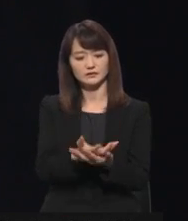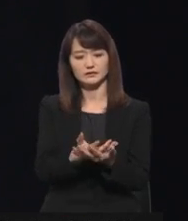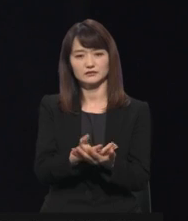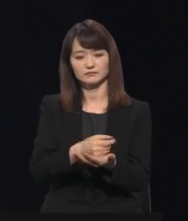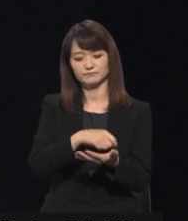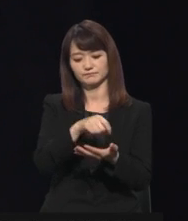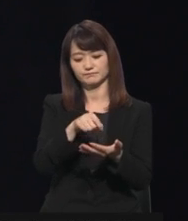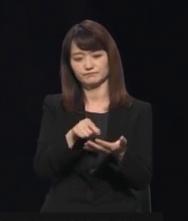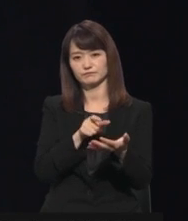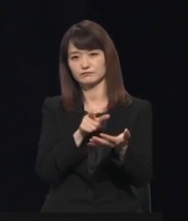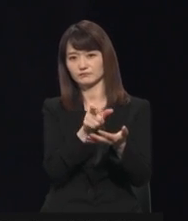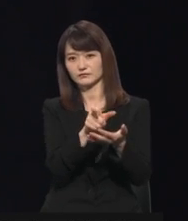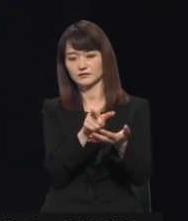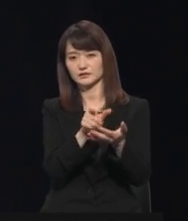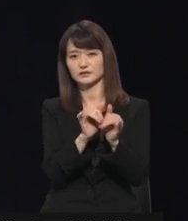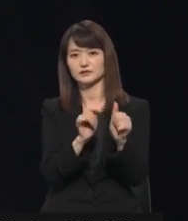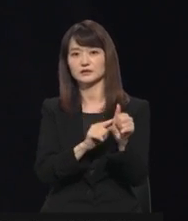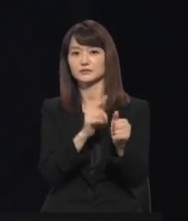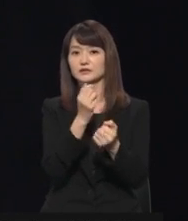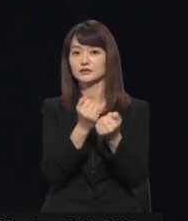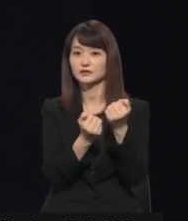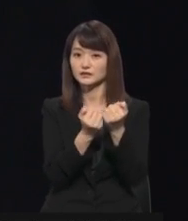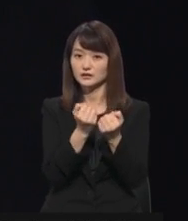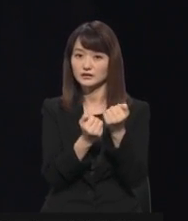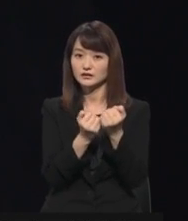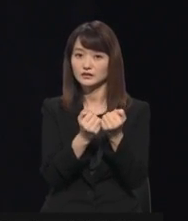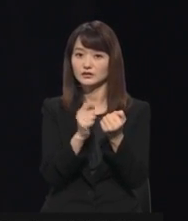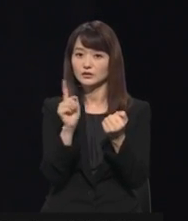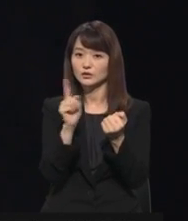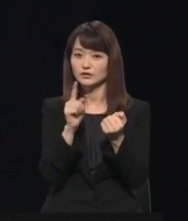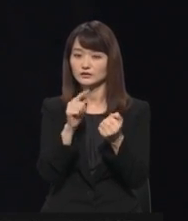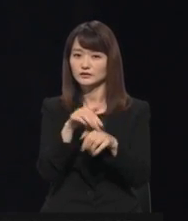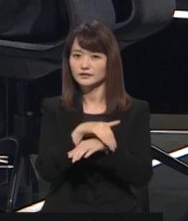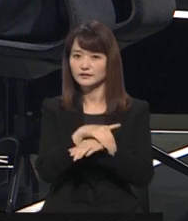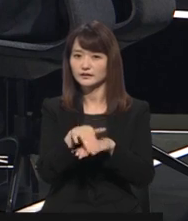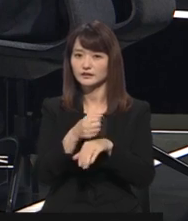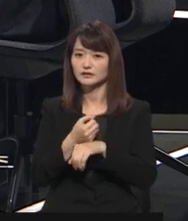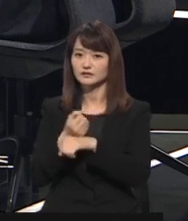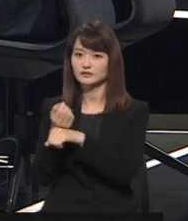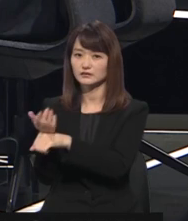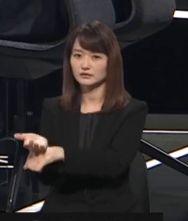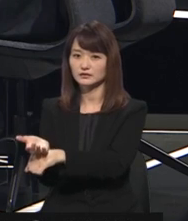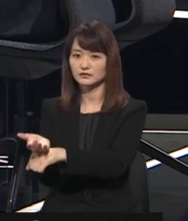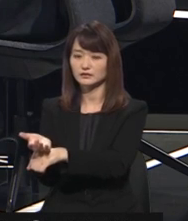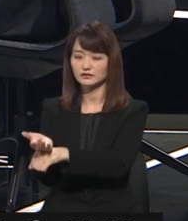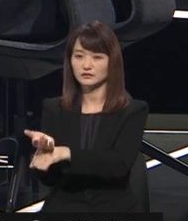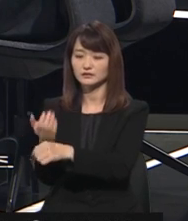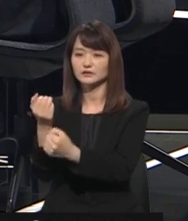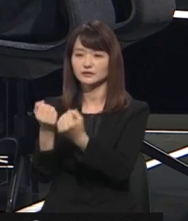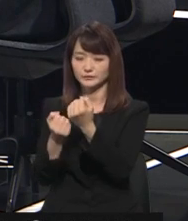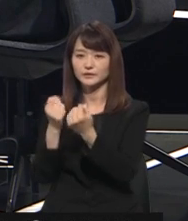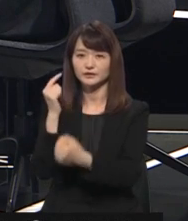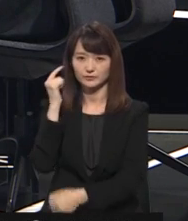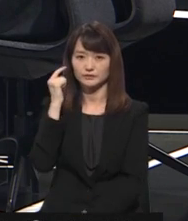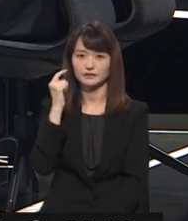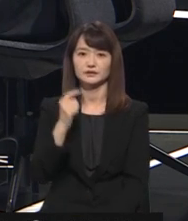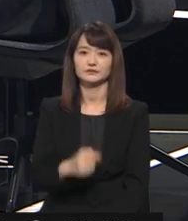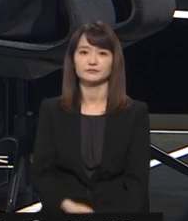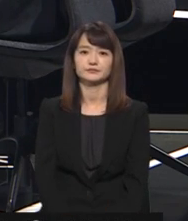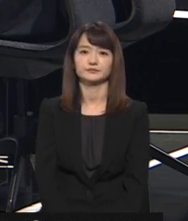사람에 대한 해석 그리고 그 사람이 어떤 의도를 전 했냐 에 대한 해석입니다 들어보겠습니다